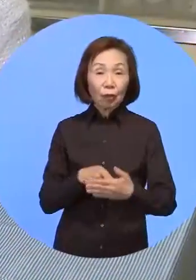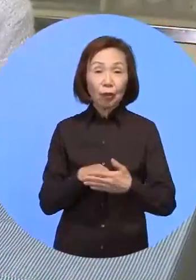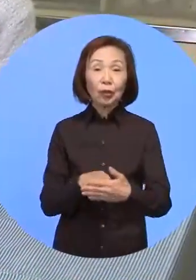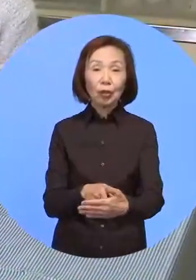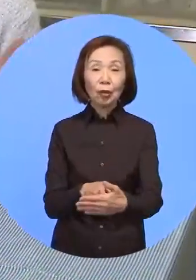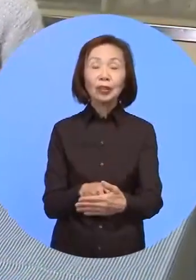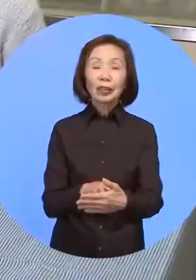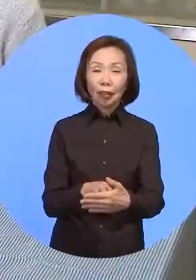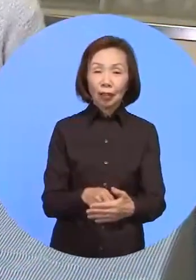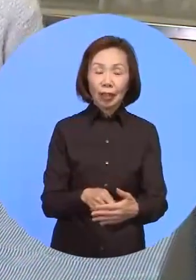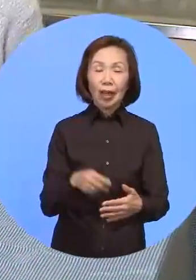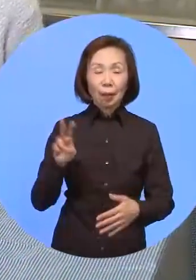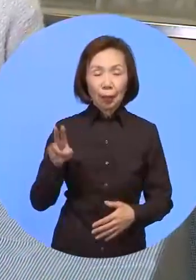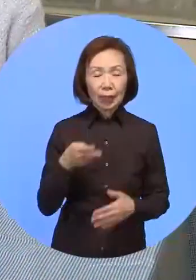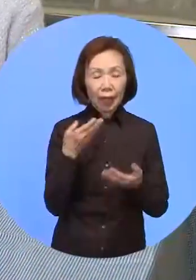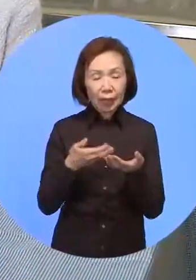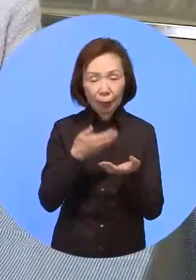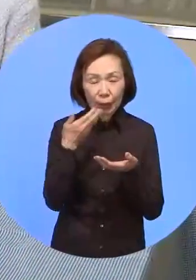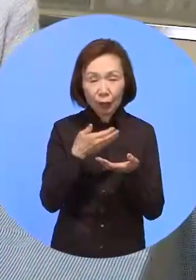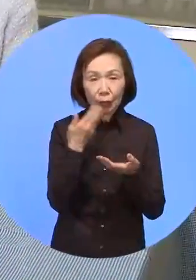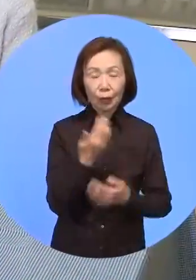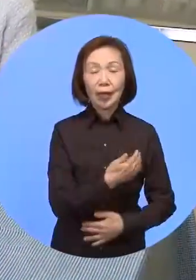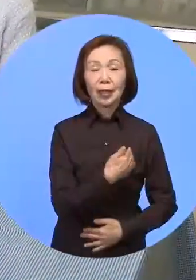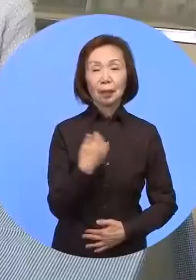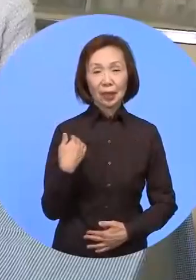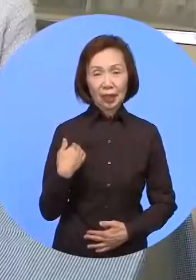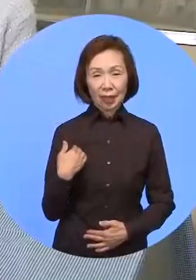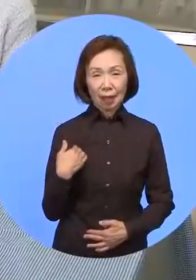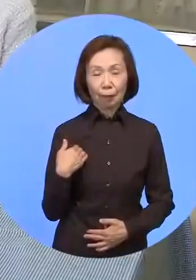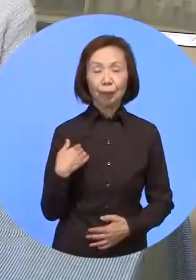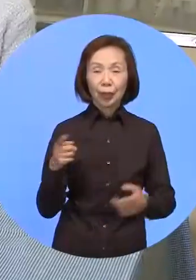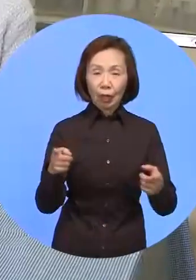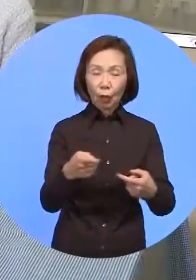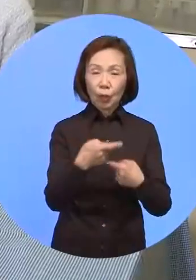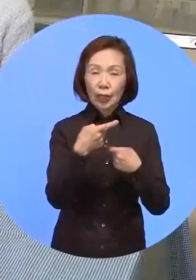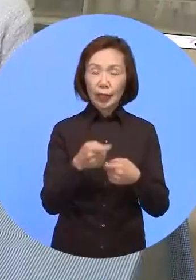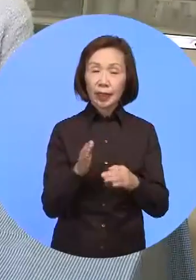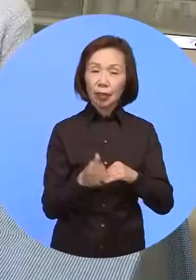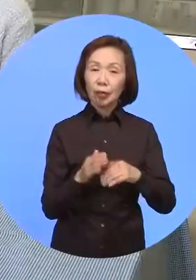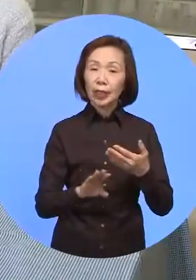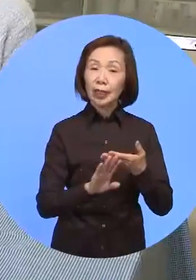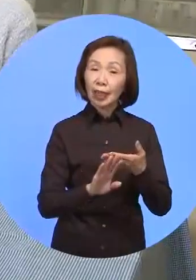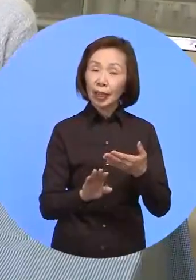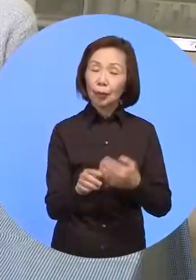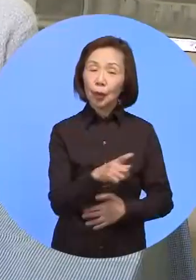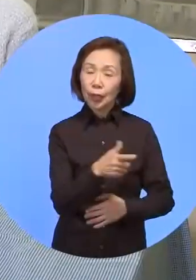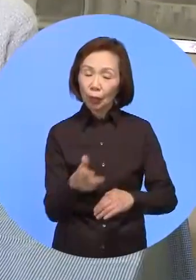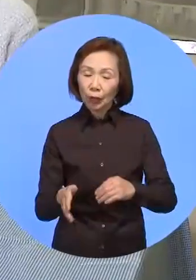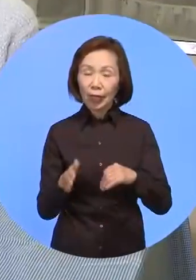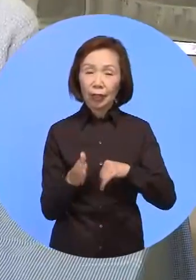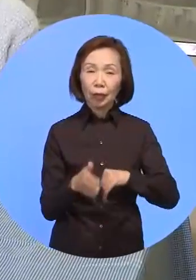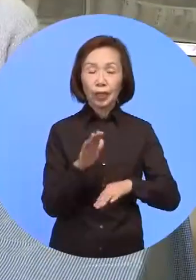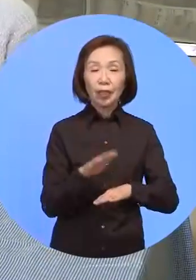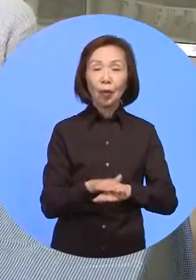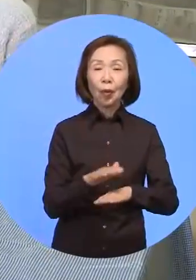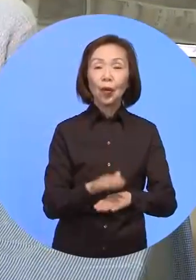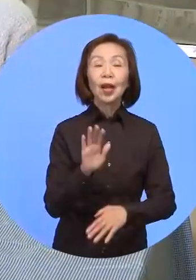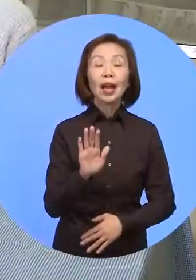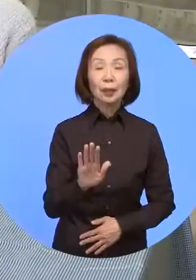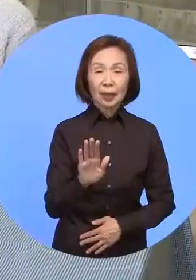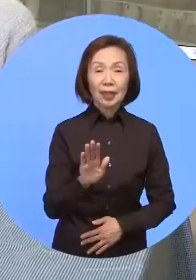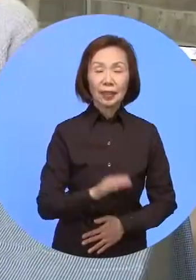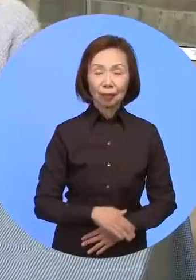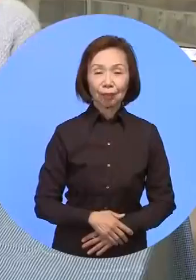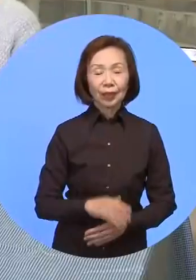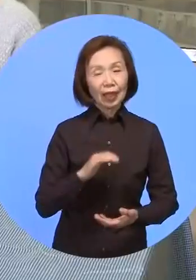戻ってくることができました。おせち料理以外にもいろんな調理法で楽しめるスイタクワイです。ぜひ